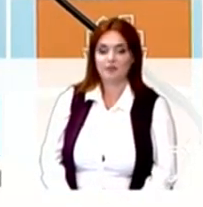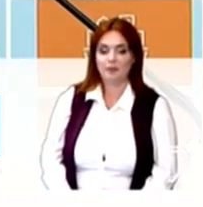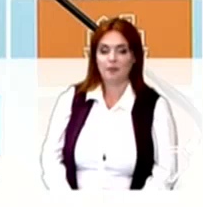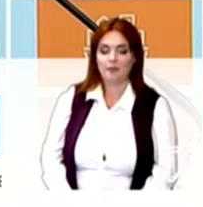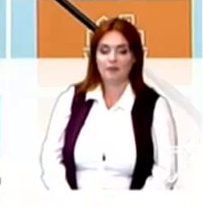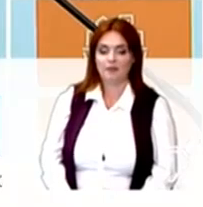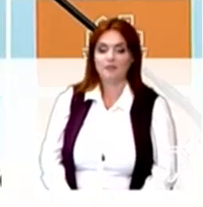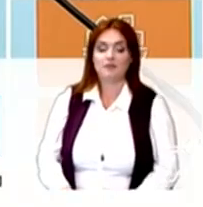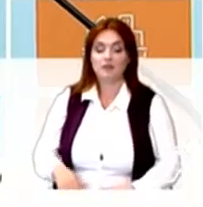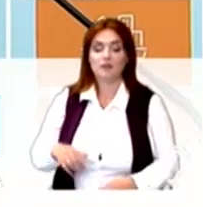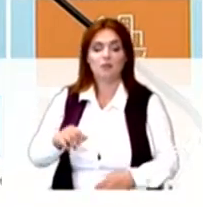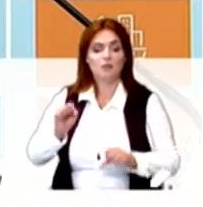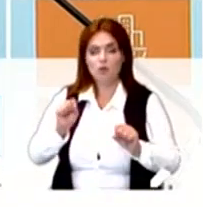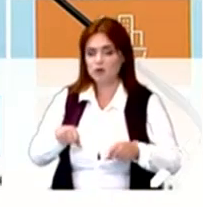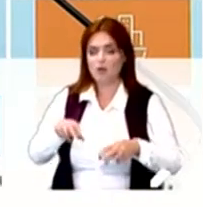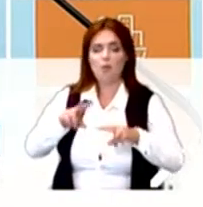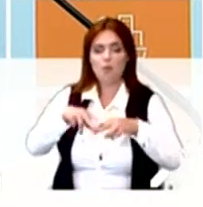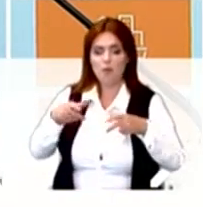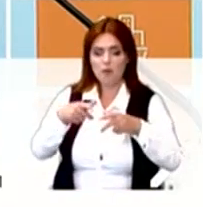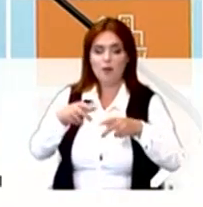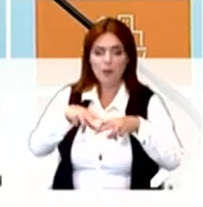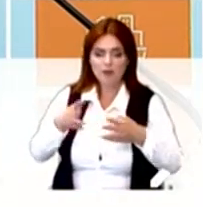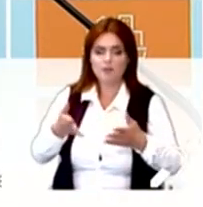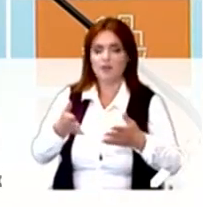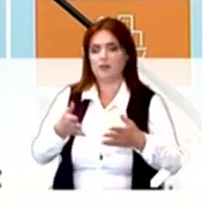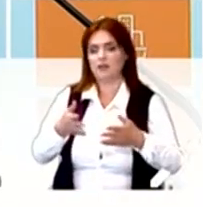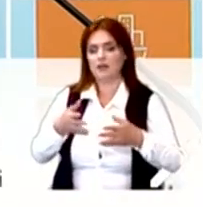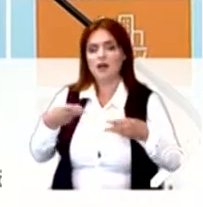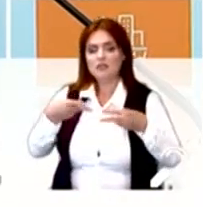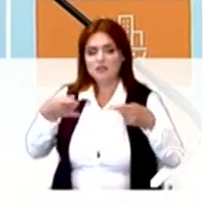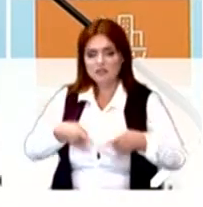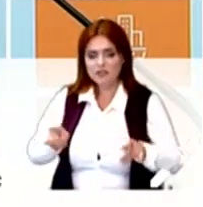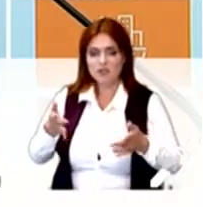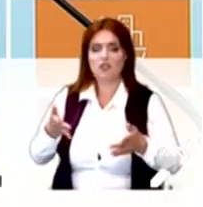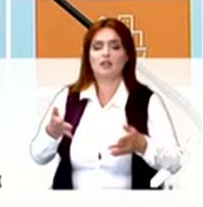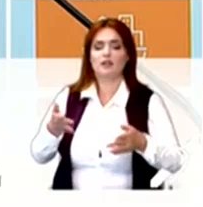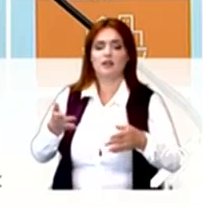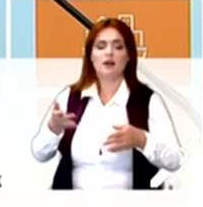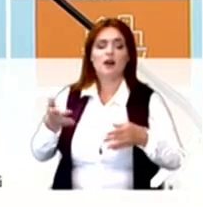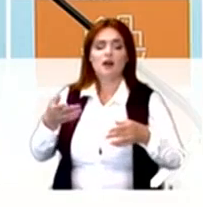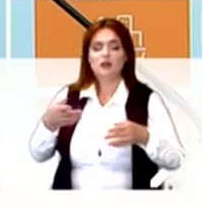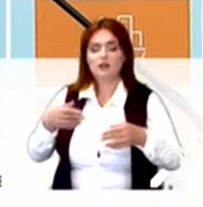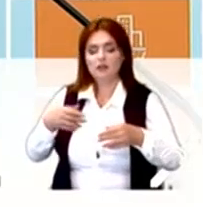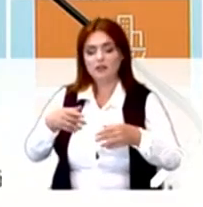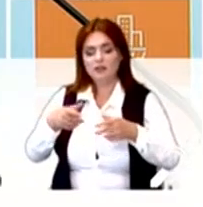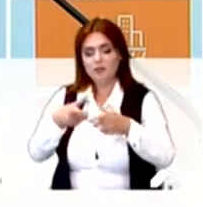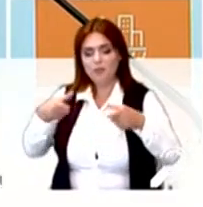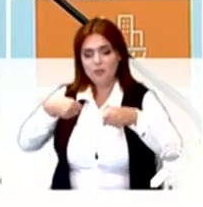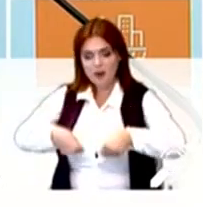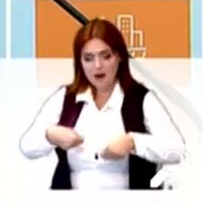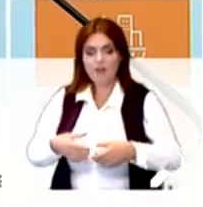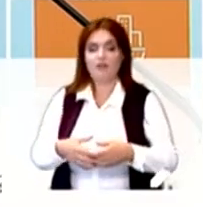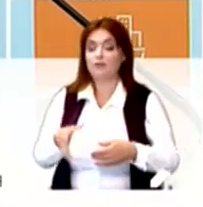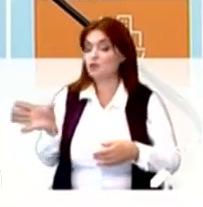adică permisul de conducere, pașaportul, buletinul disponibil pe telefon, ceea ce va permite să utilizăm aceste